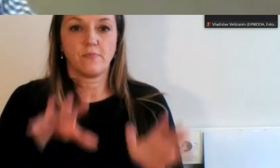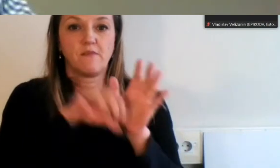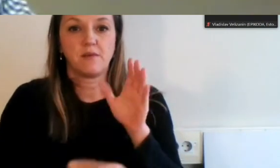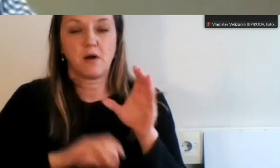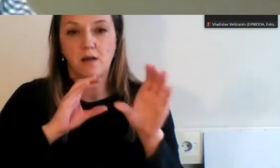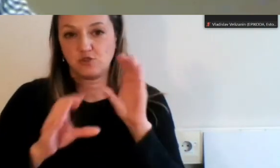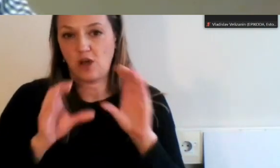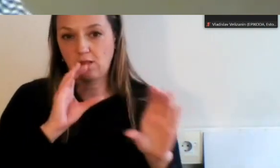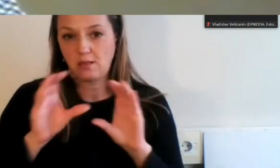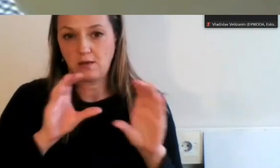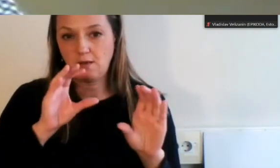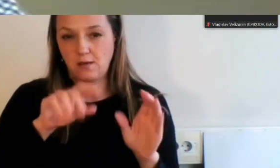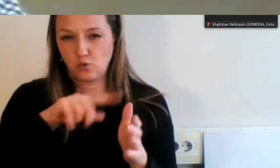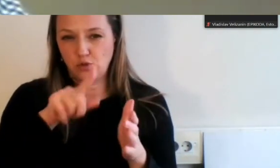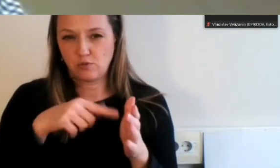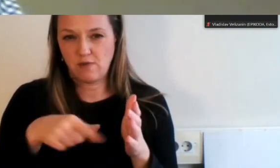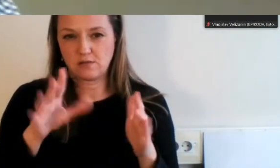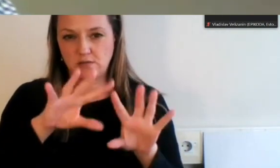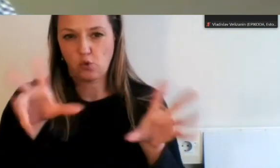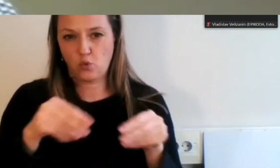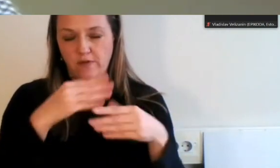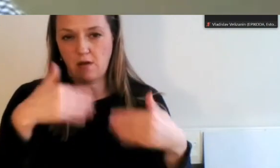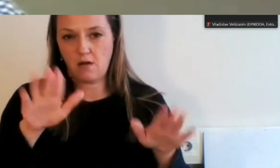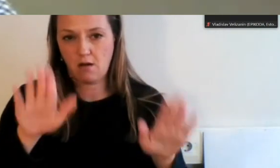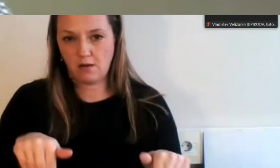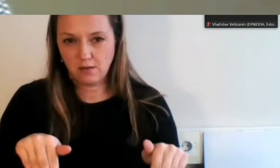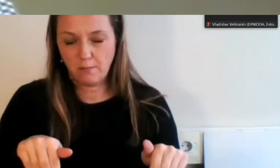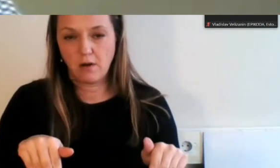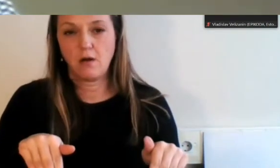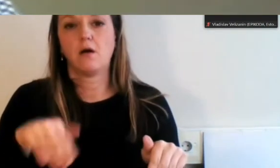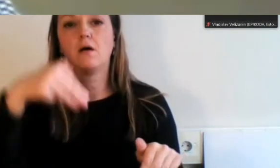on käsi püsti, et Laili, saad oma küsimuse nüüd praegu ära küsida.